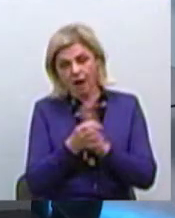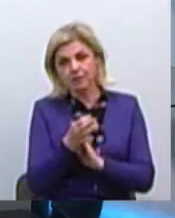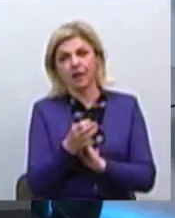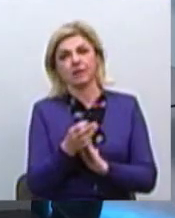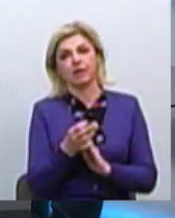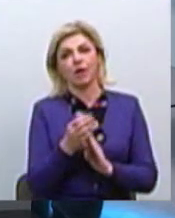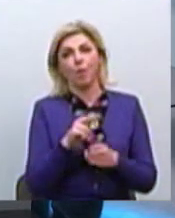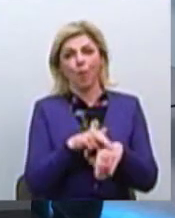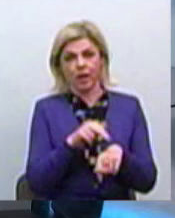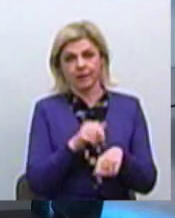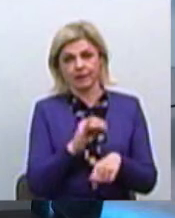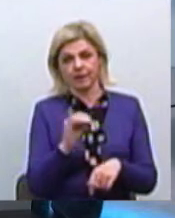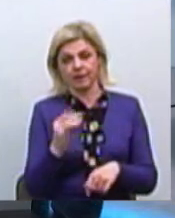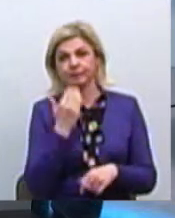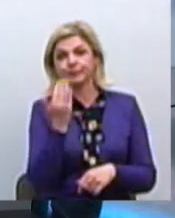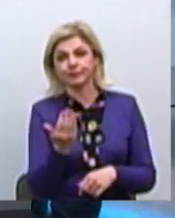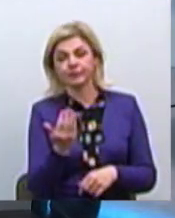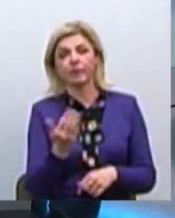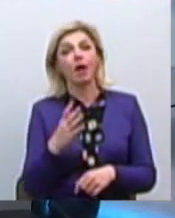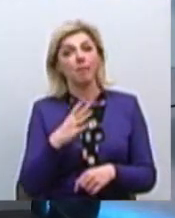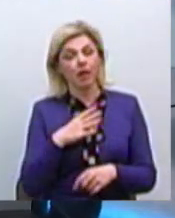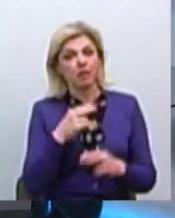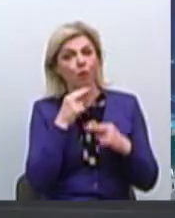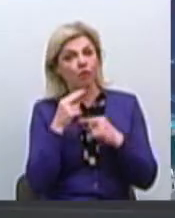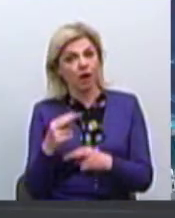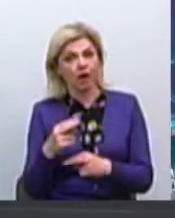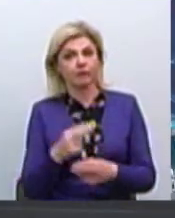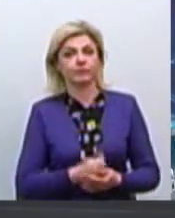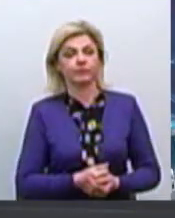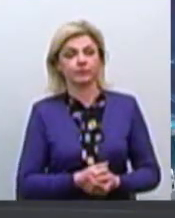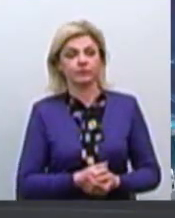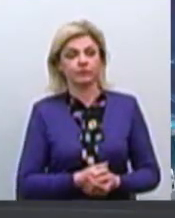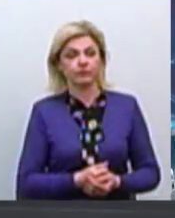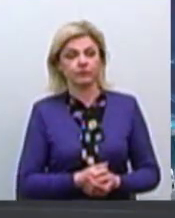підказували поліції? Була звернута увага на